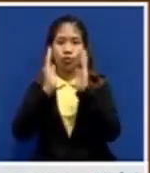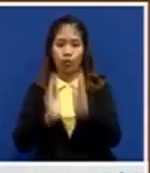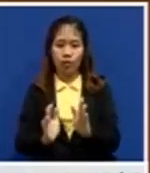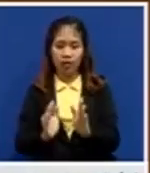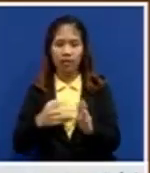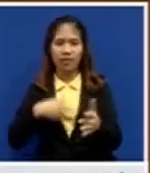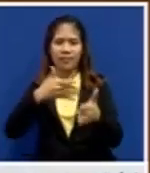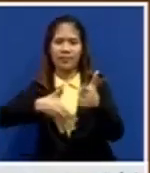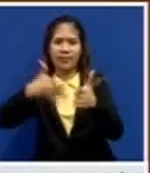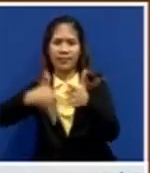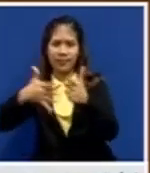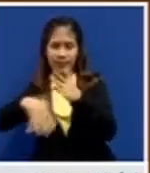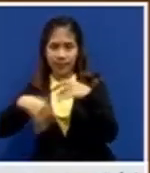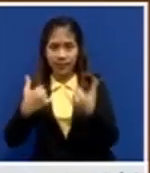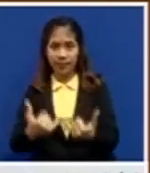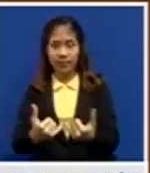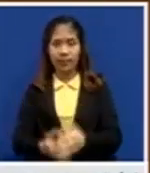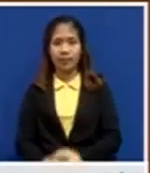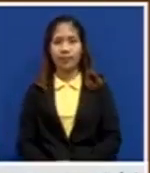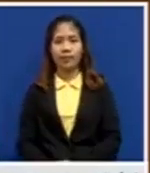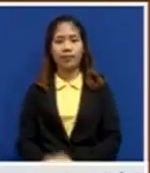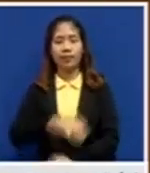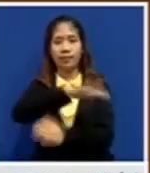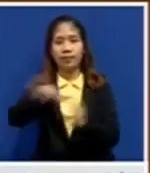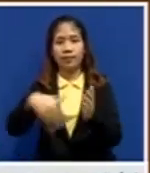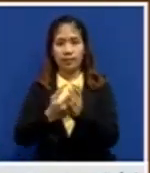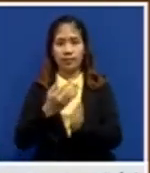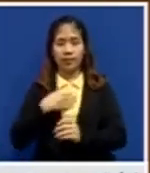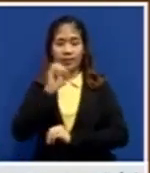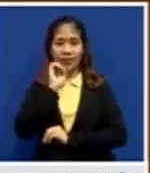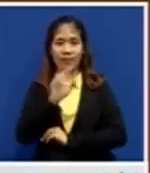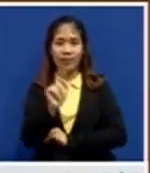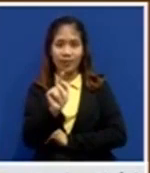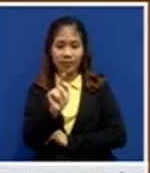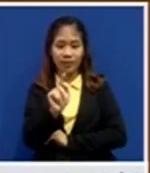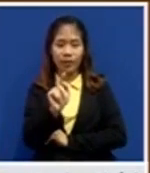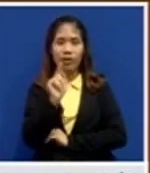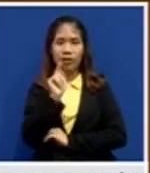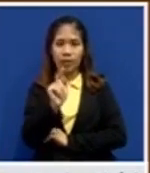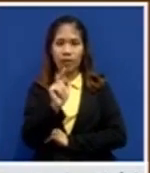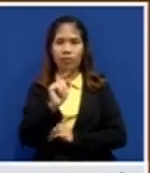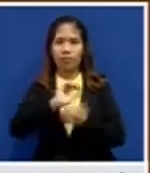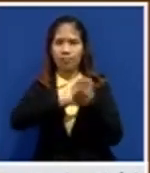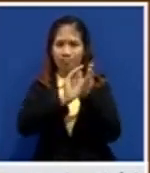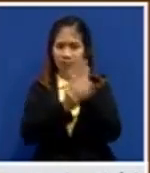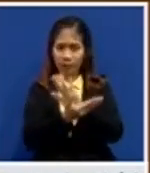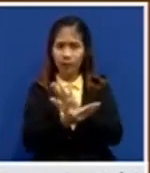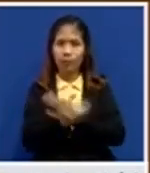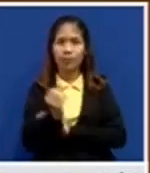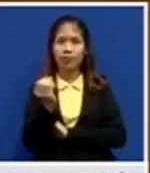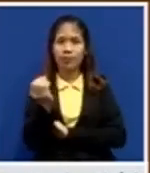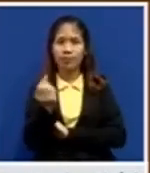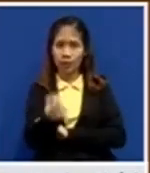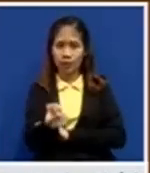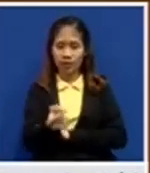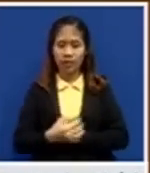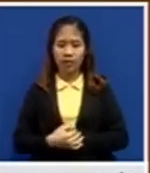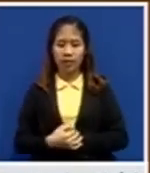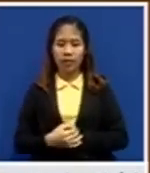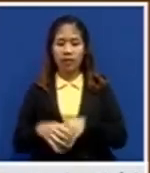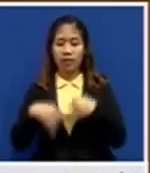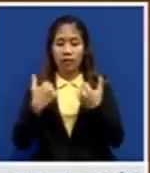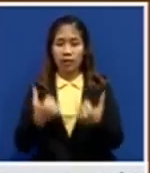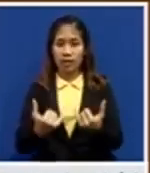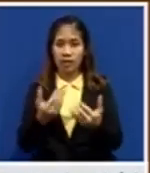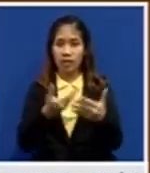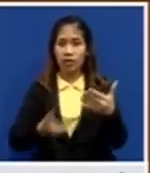อุปสรรคอยู่นี่แหละผมถึงบอกว่าเราต้องเน้นเรื่องการปฏิรูปเราไม่ดีจริง IMD ย